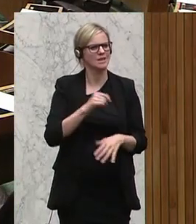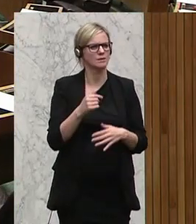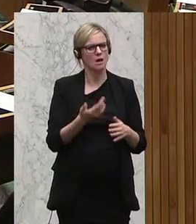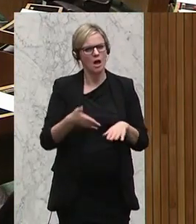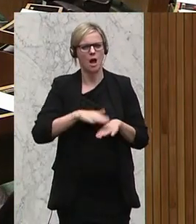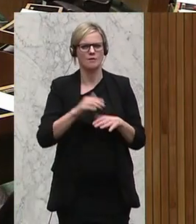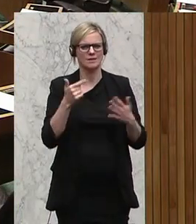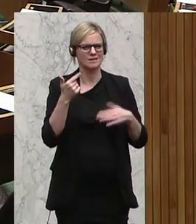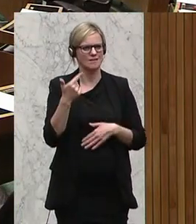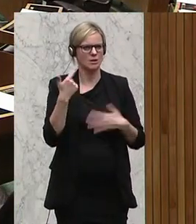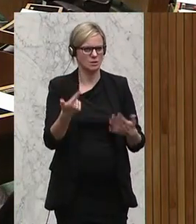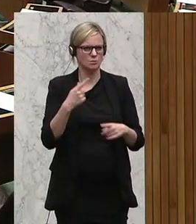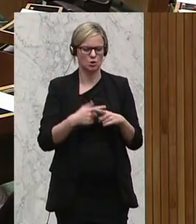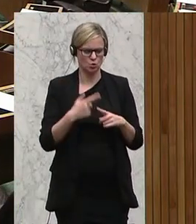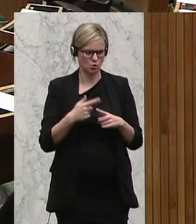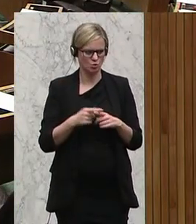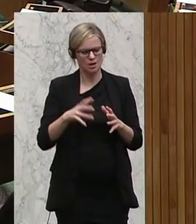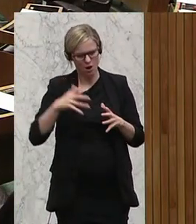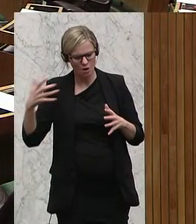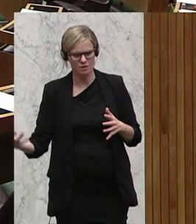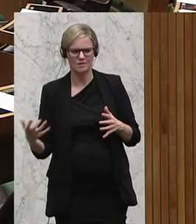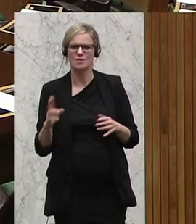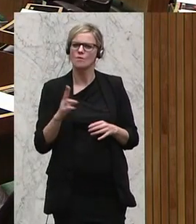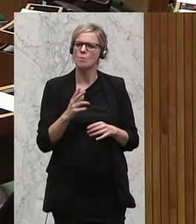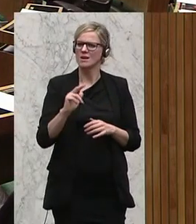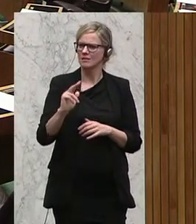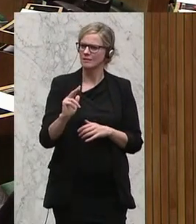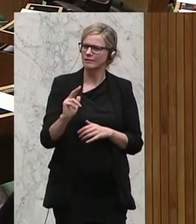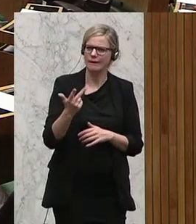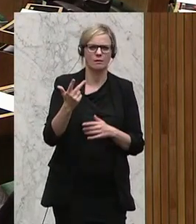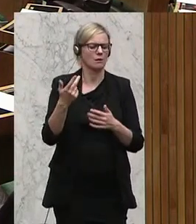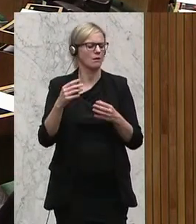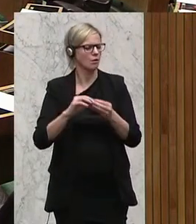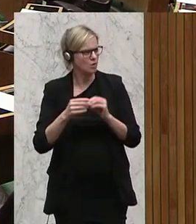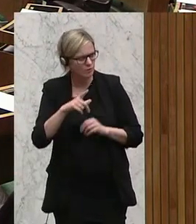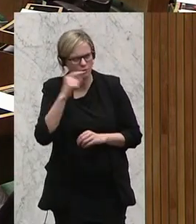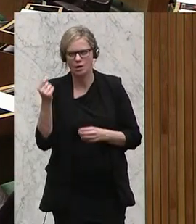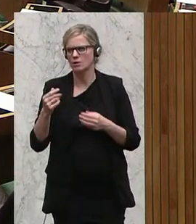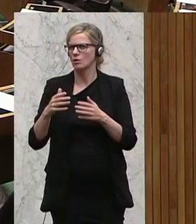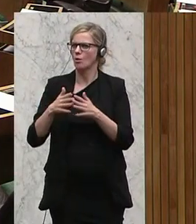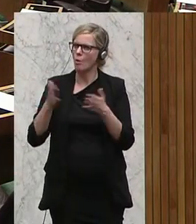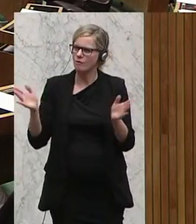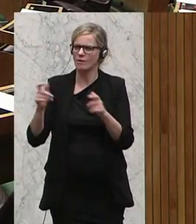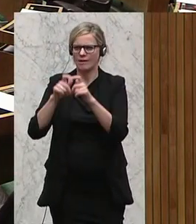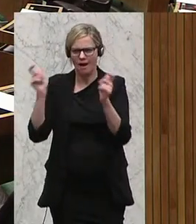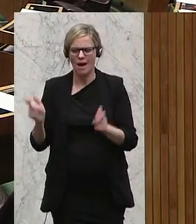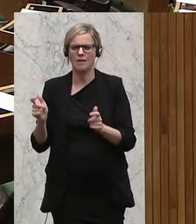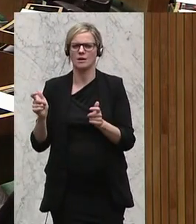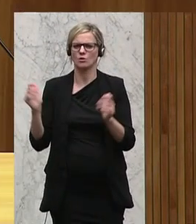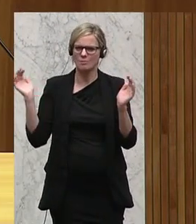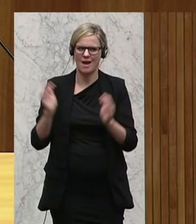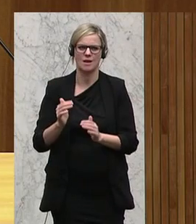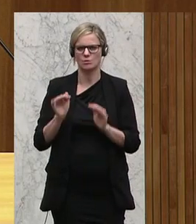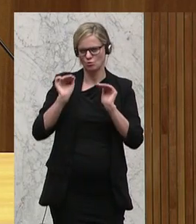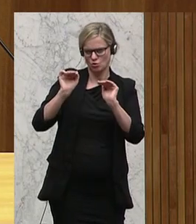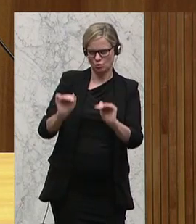wesentliche Maßnahmen, um unverhältnismäßige Beeinträchtigungen Dritter, Geschäftsleute, öffentliche Einrichtungen sicherzustellen und